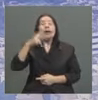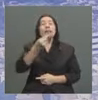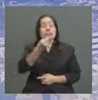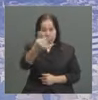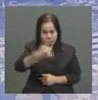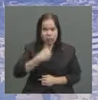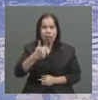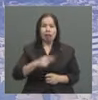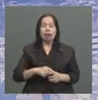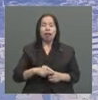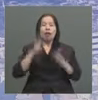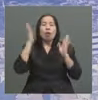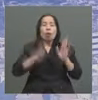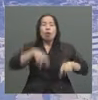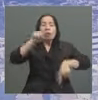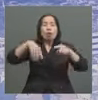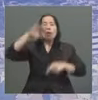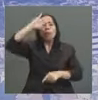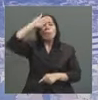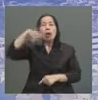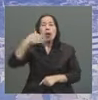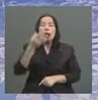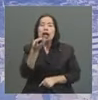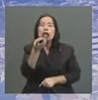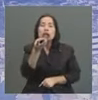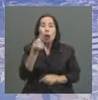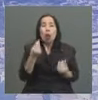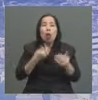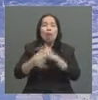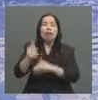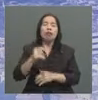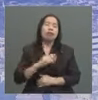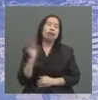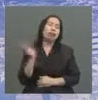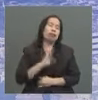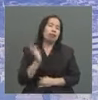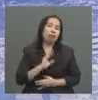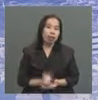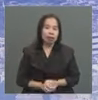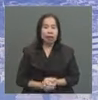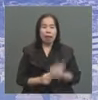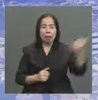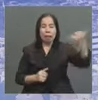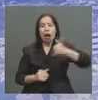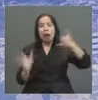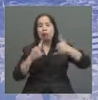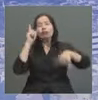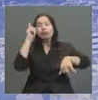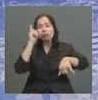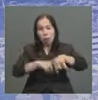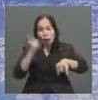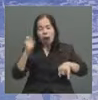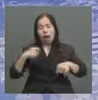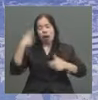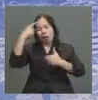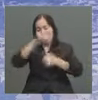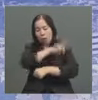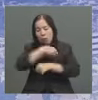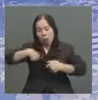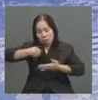เลยครับคนกลุ่มนี้เราเรียกท่านเราเรียกหาท่านอยากให้ท่านมาหรือกลุ่มคนที่สัมผัสกับคน